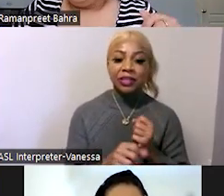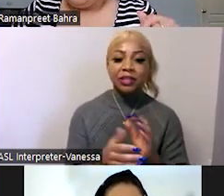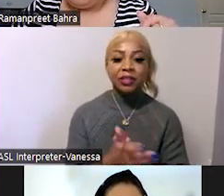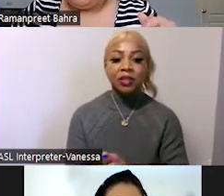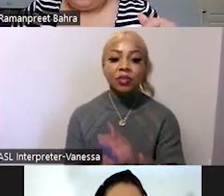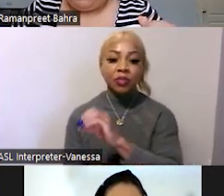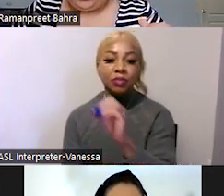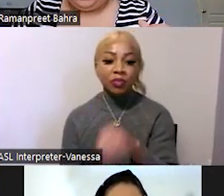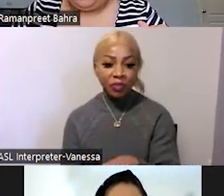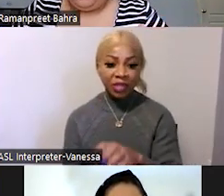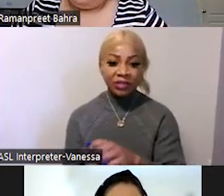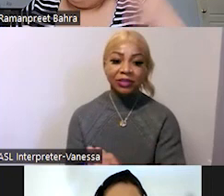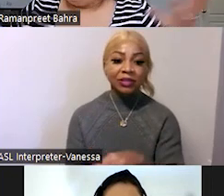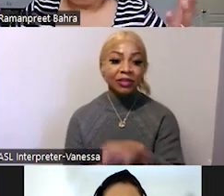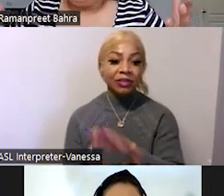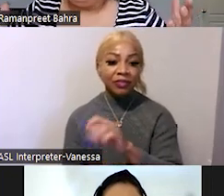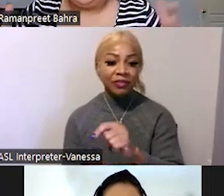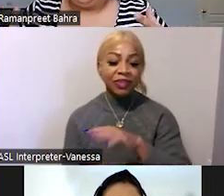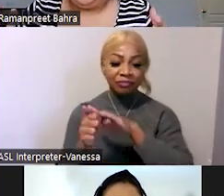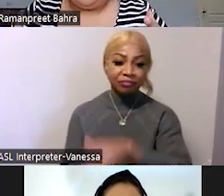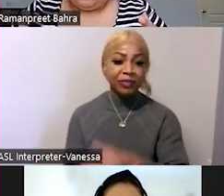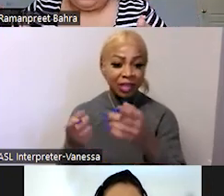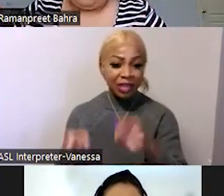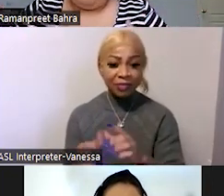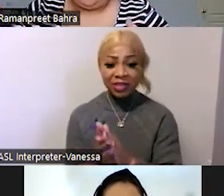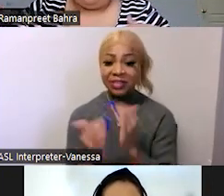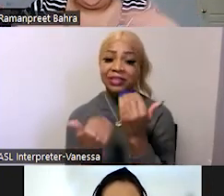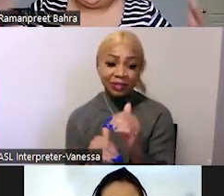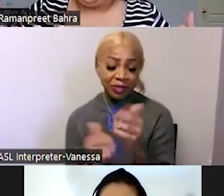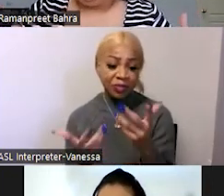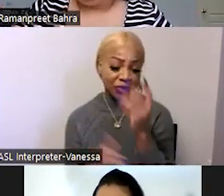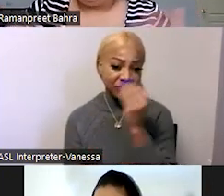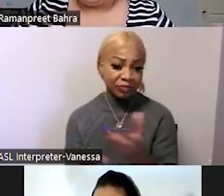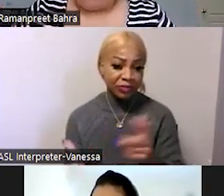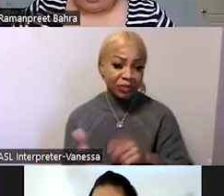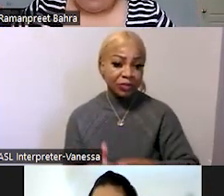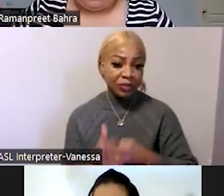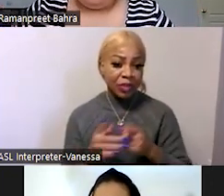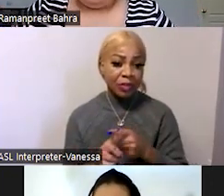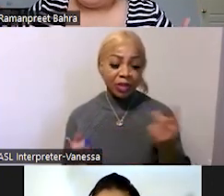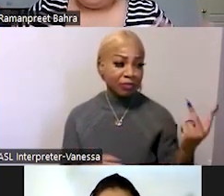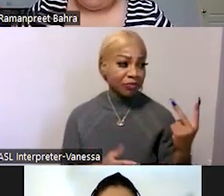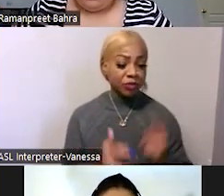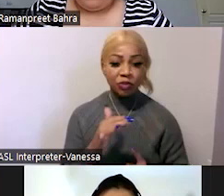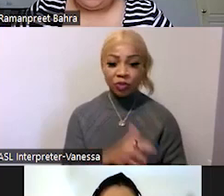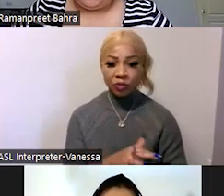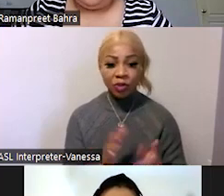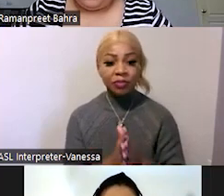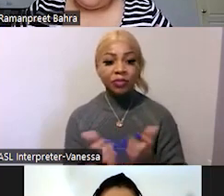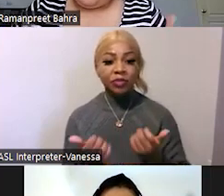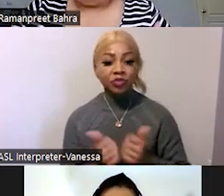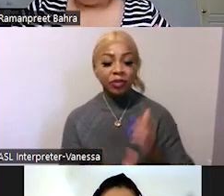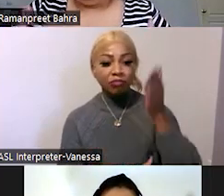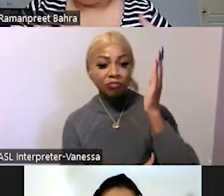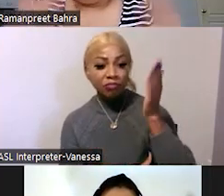pour accroître la connaissance et les taux d'oppression fondée sur la corpulence et le sexe. Nous sommes ici pour vous en